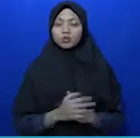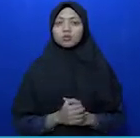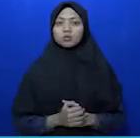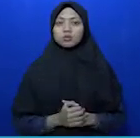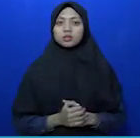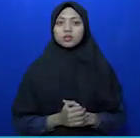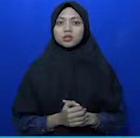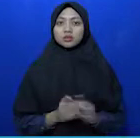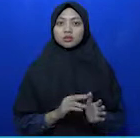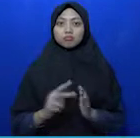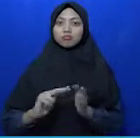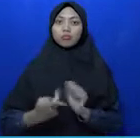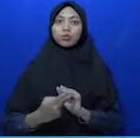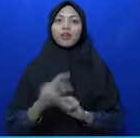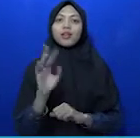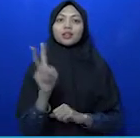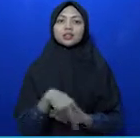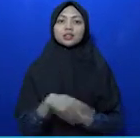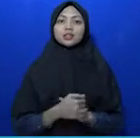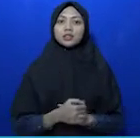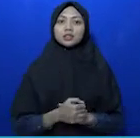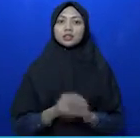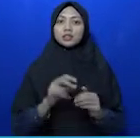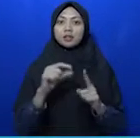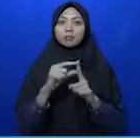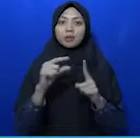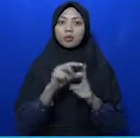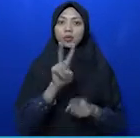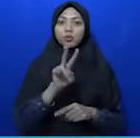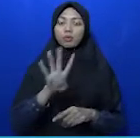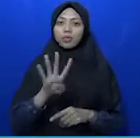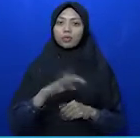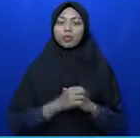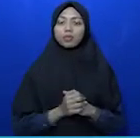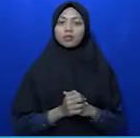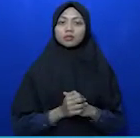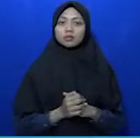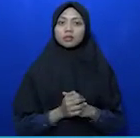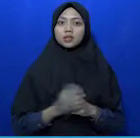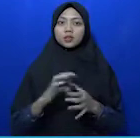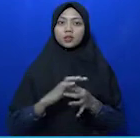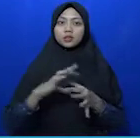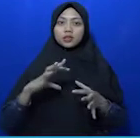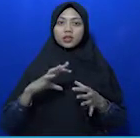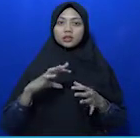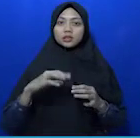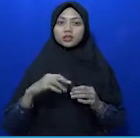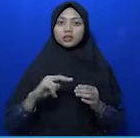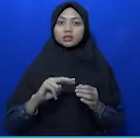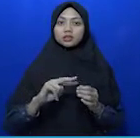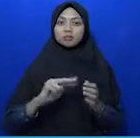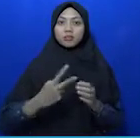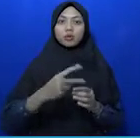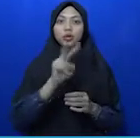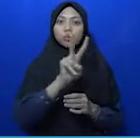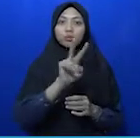PP 23 2020 kemudian berubah lagi menjadi PP 24 2012, keluar lagi peraturan pemerintah, divestasi diatur menjadi 25%. Aturannya